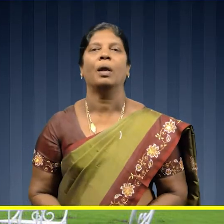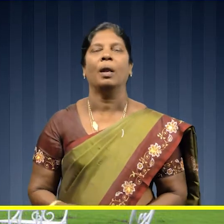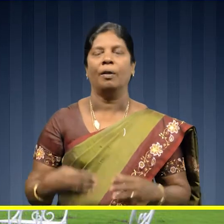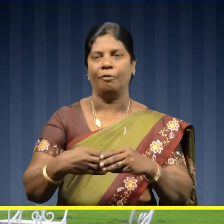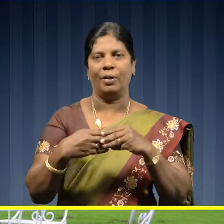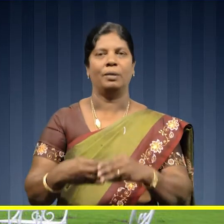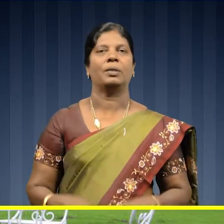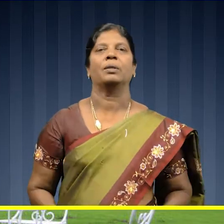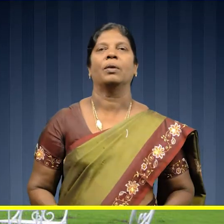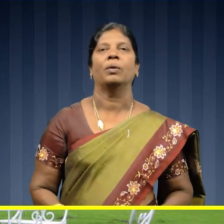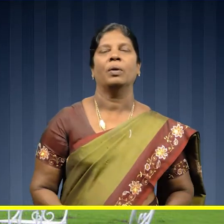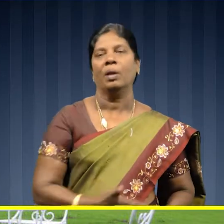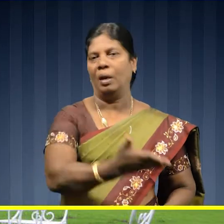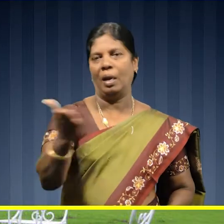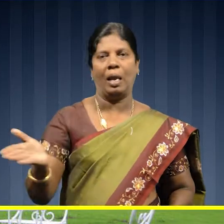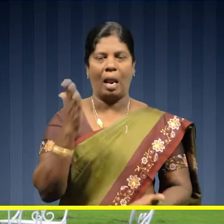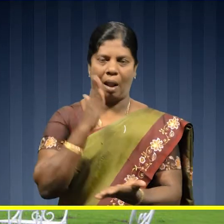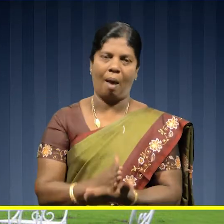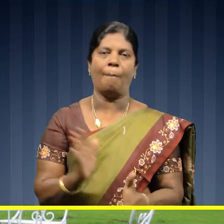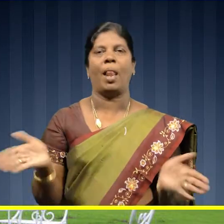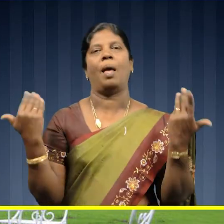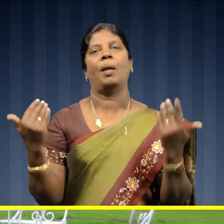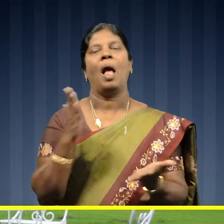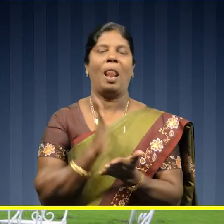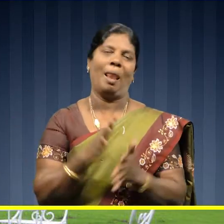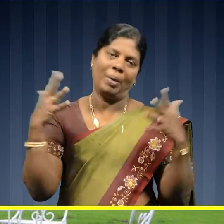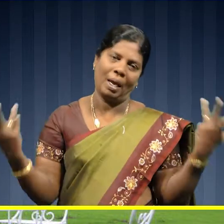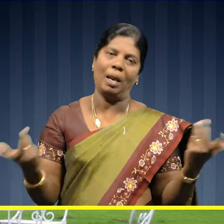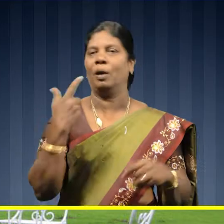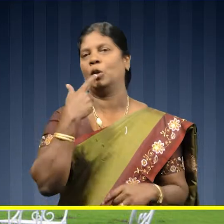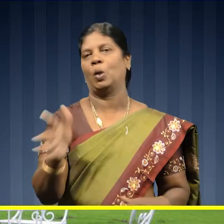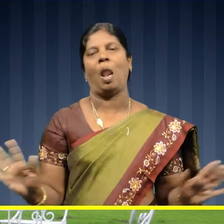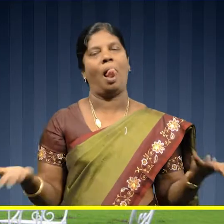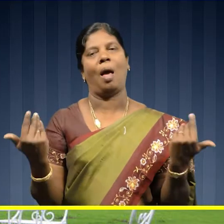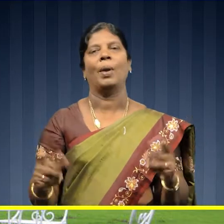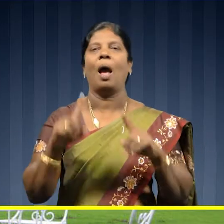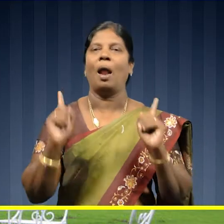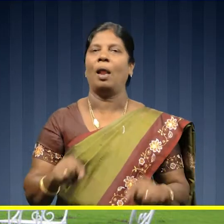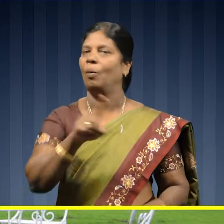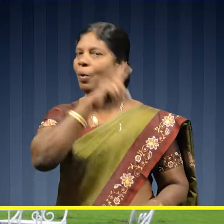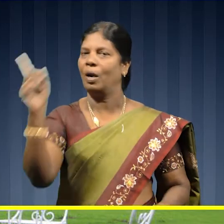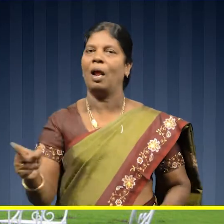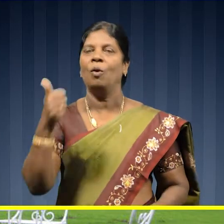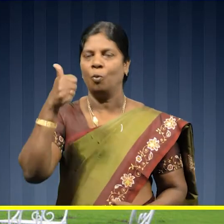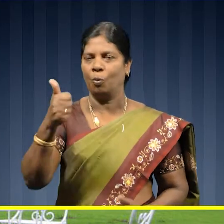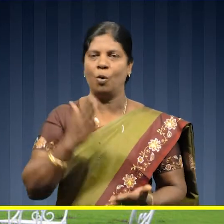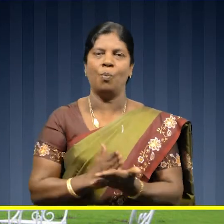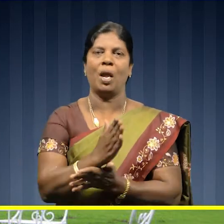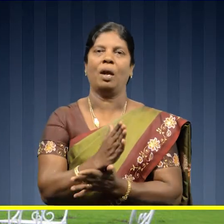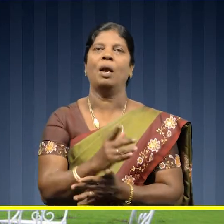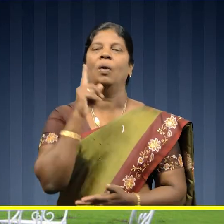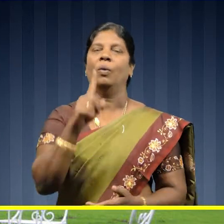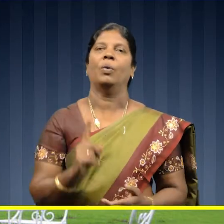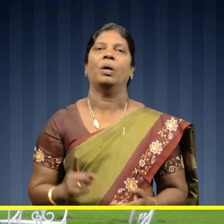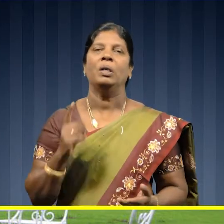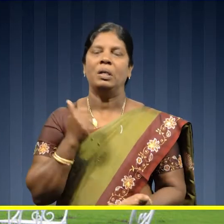கொண்டார்கள். நண்பர்களே, நீங்கள் அதை நம்பலாம், நம்பாமல் போகலாம். ஆனால் ஒரு நாளைக்கு அதுதான்